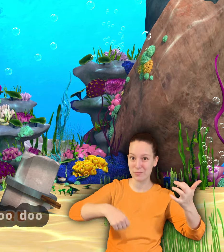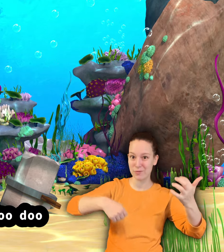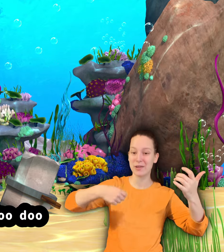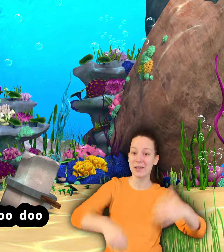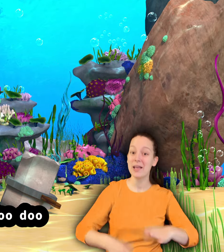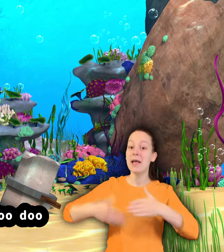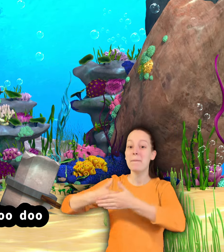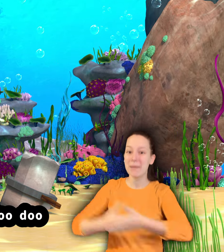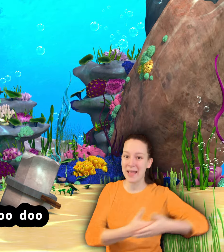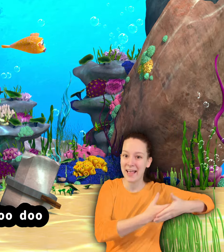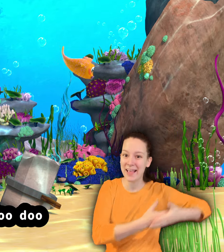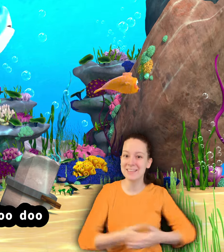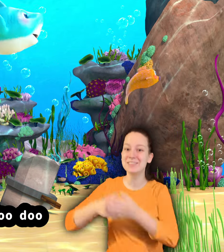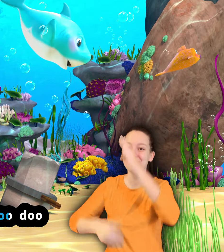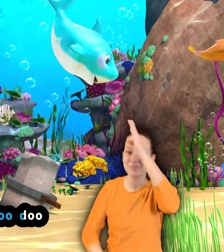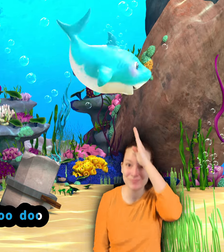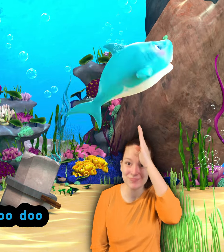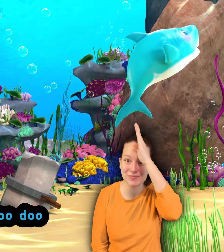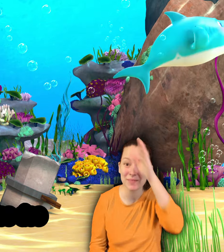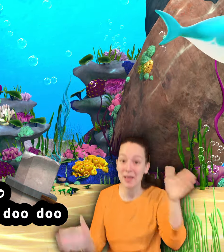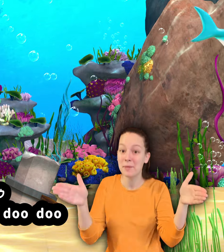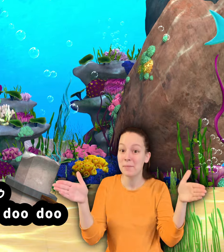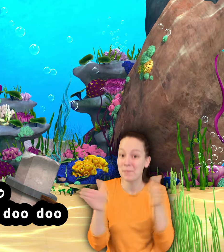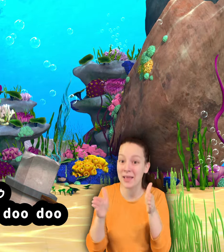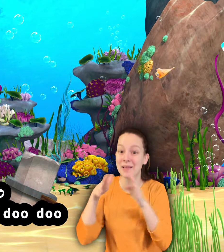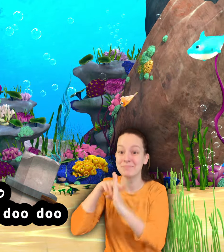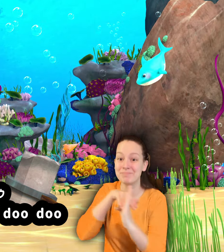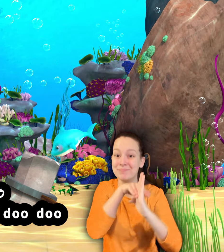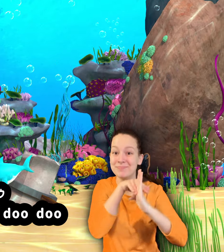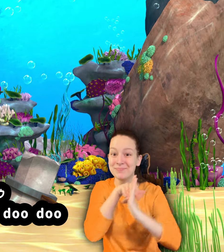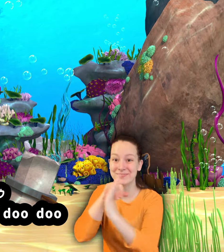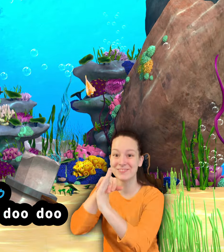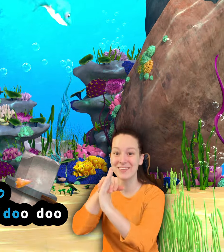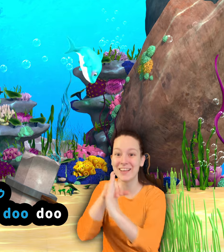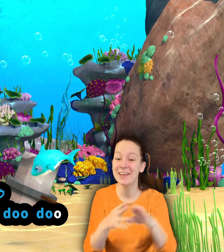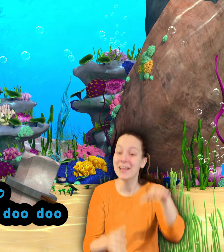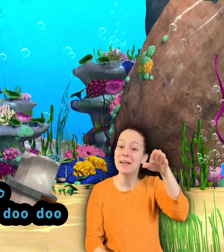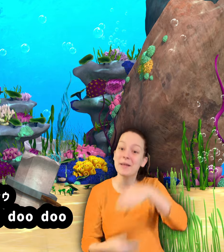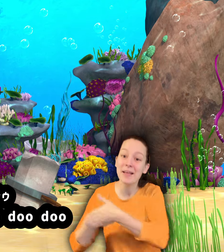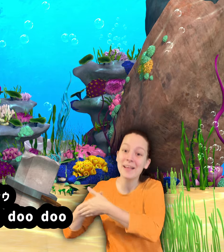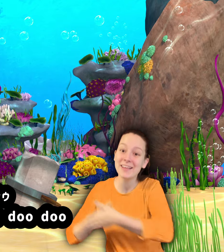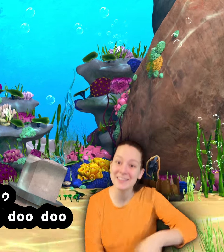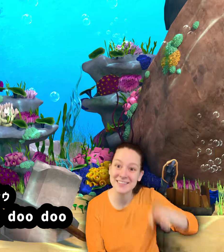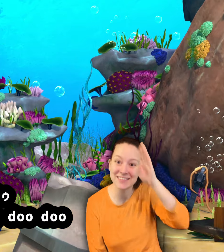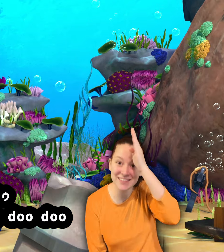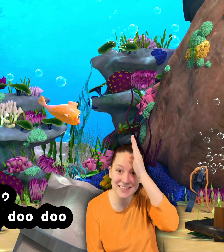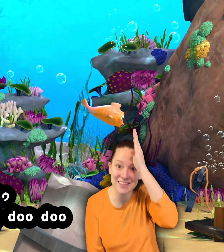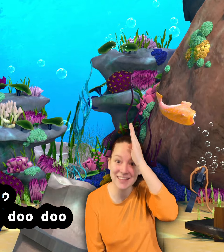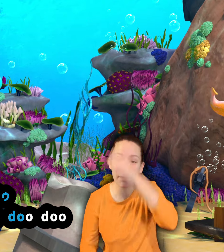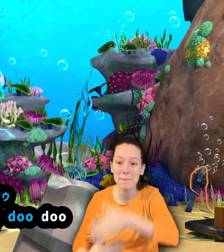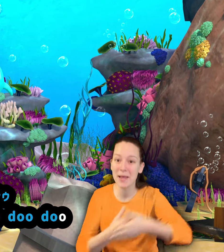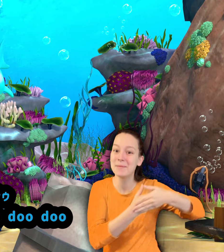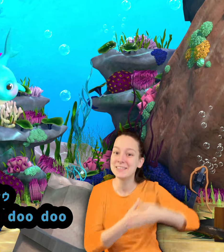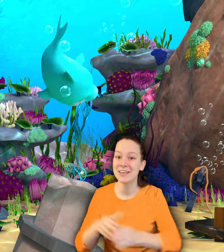ザメちびザメチビザメチビザメ